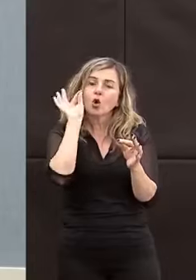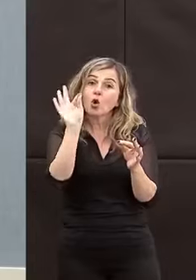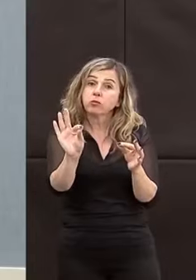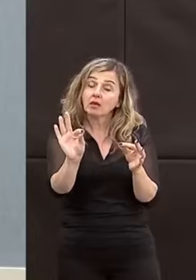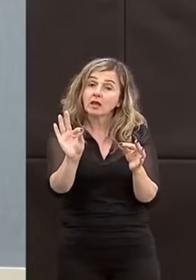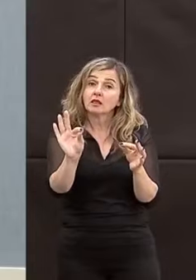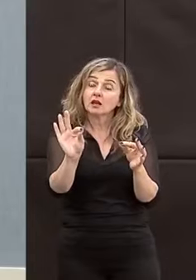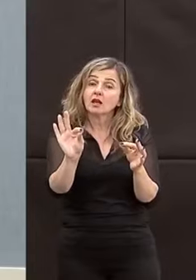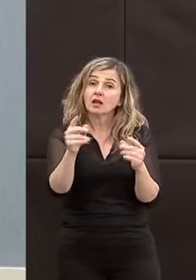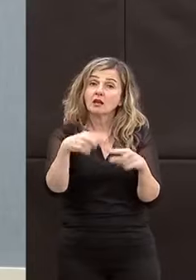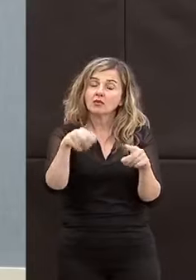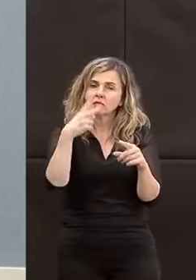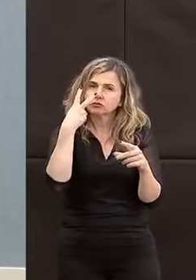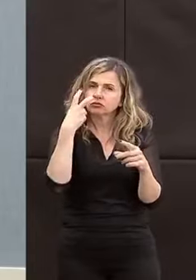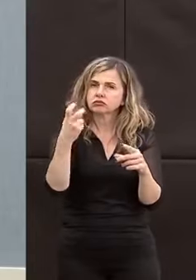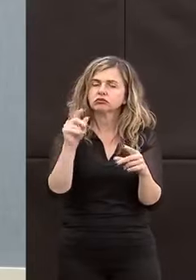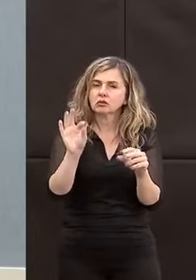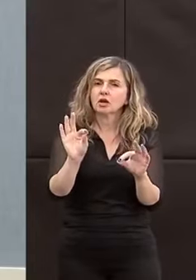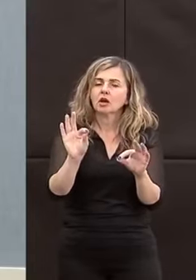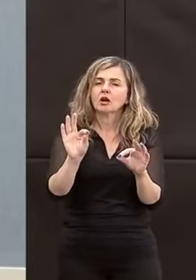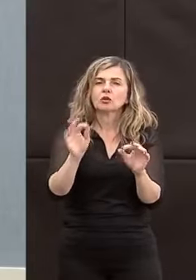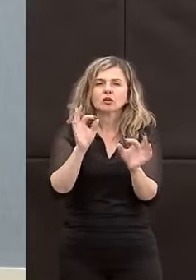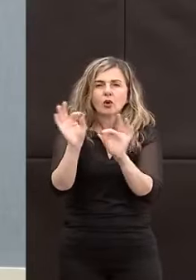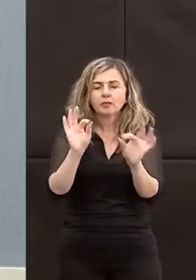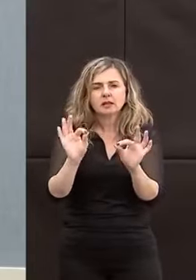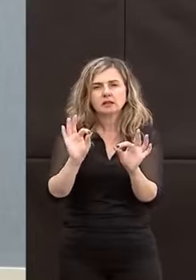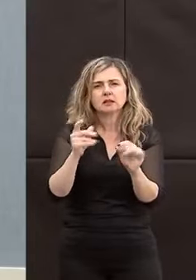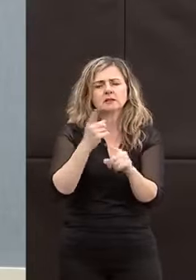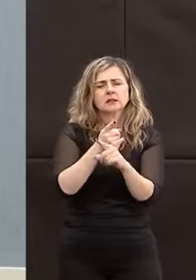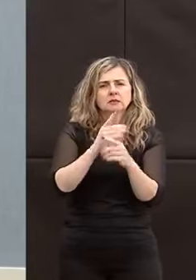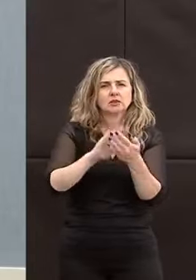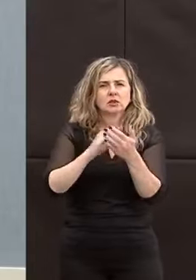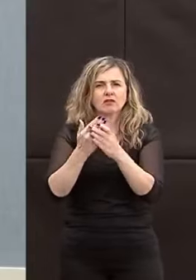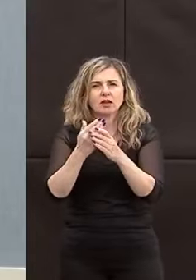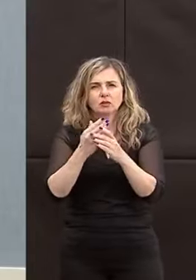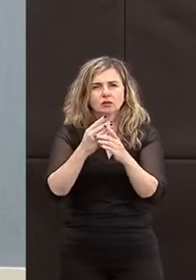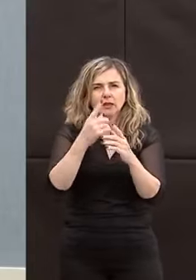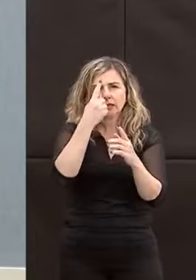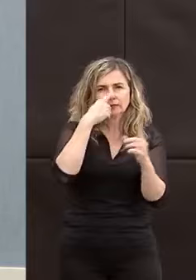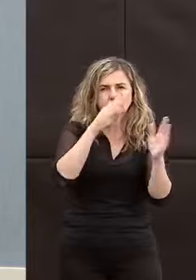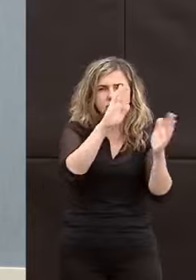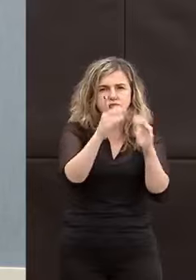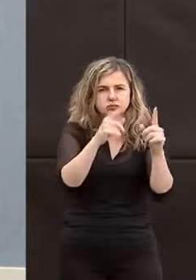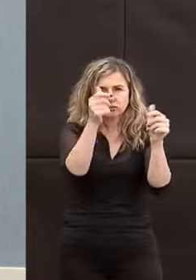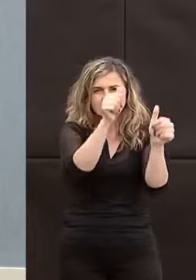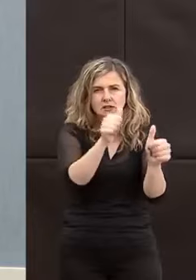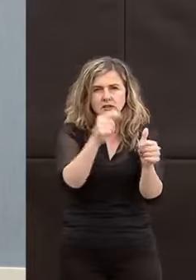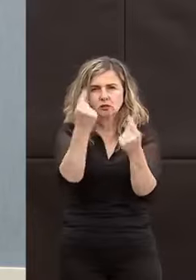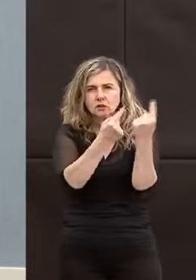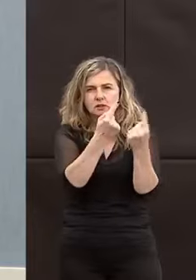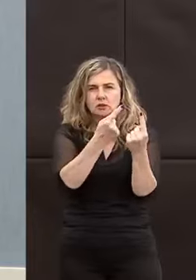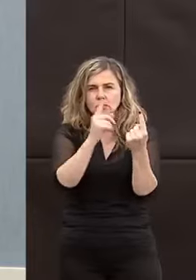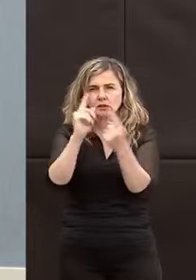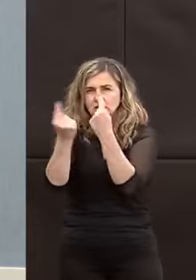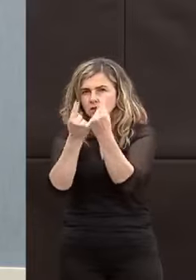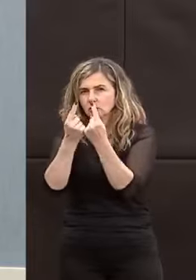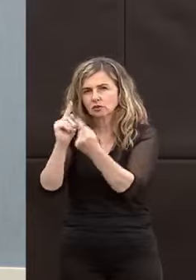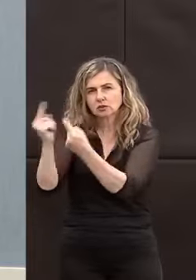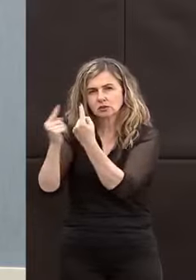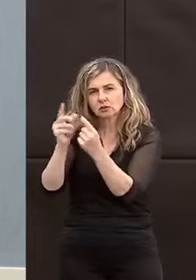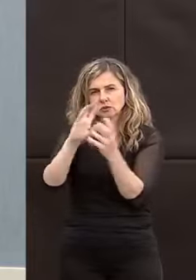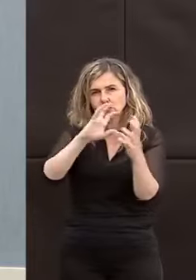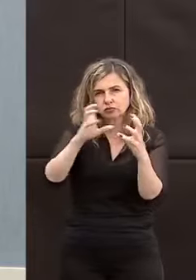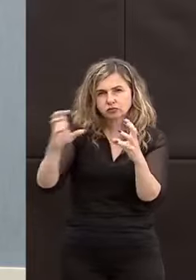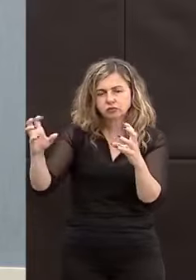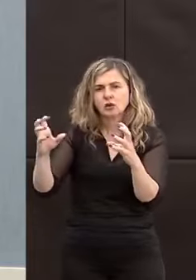prefissi obiettivi che devono tener conto di più scenari perché dobbiamo essere pronti anche ad agire su pi finali perché non solo da un punto di